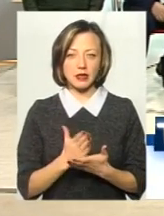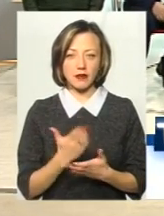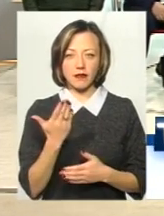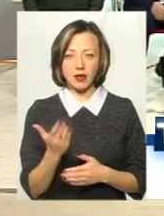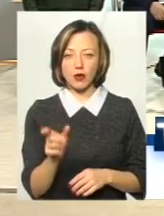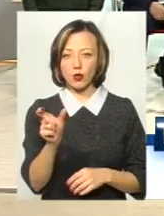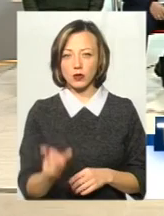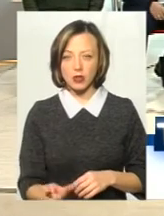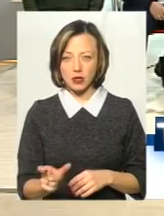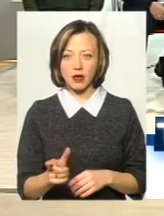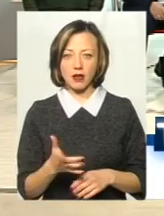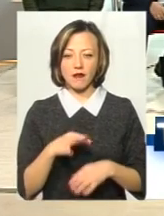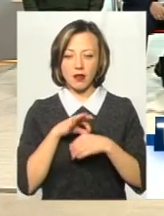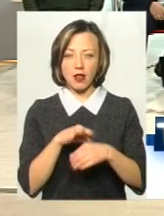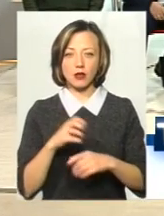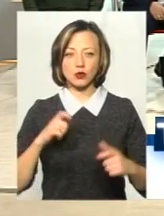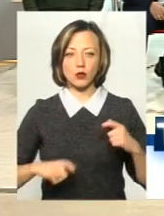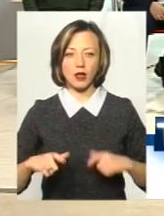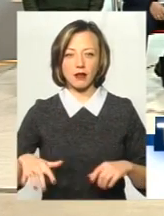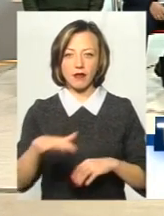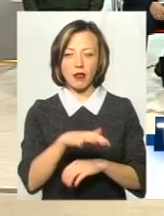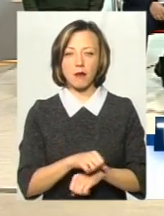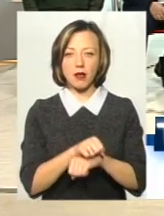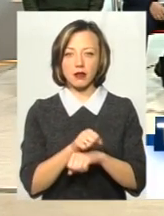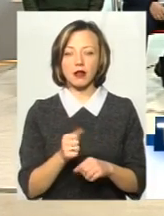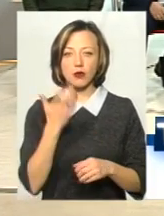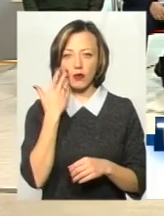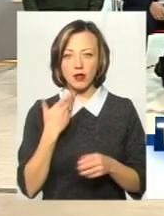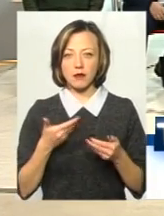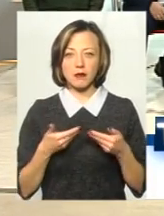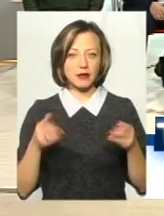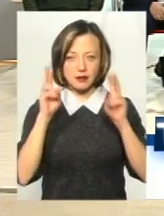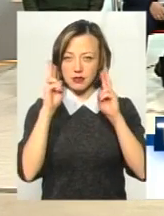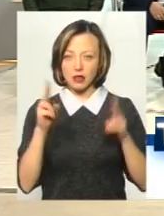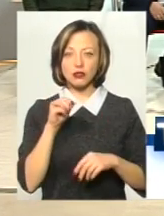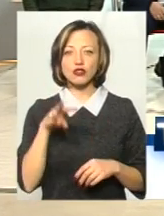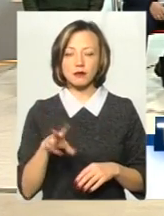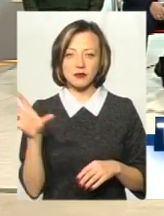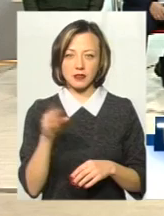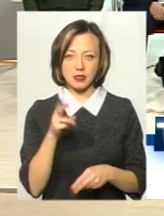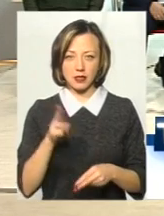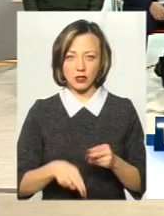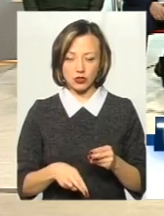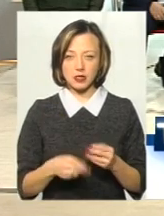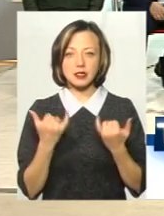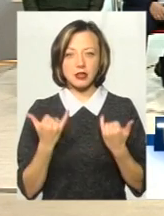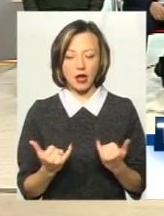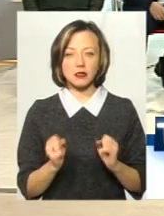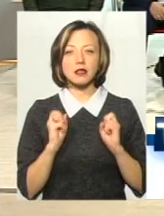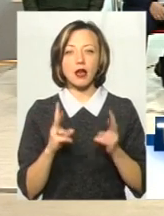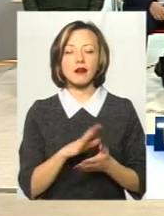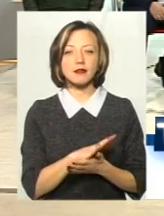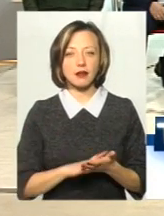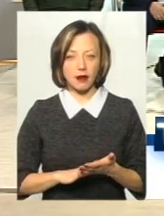як людина, яка вела студентів на Майдан, коли ми не знали, чим це все обернеться, от зараз як